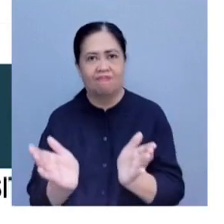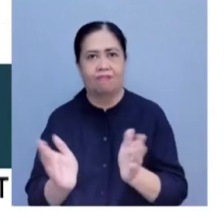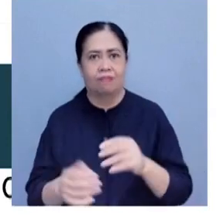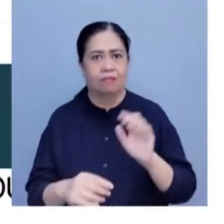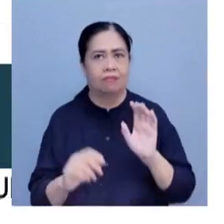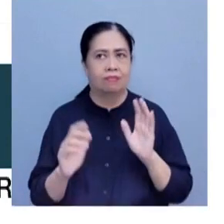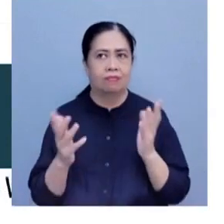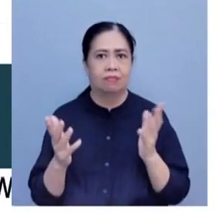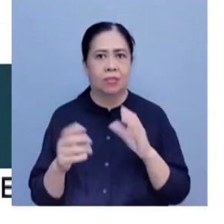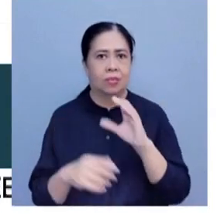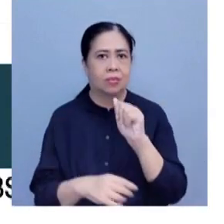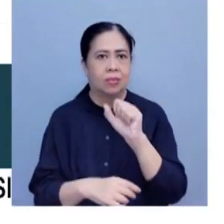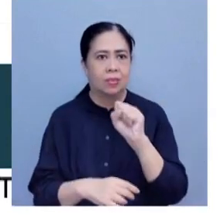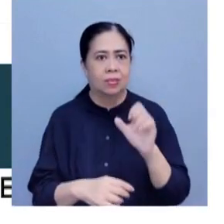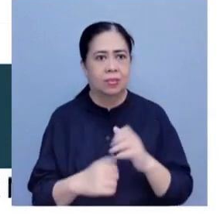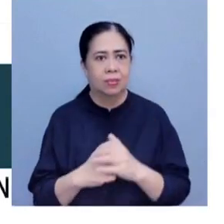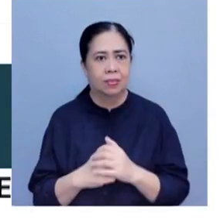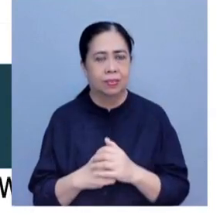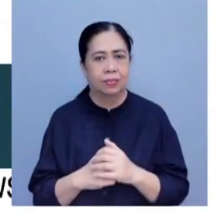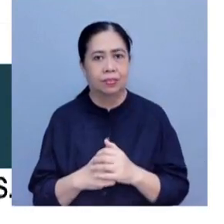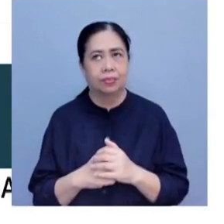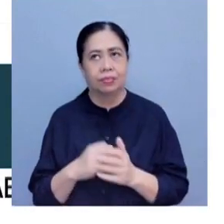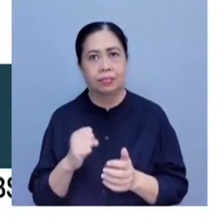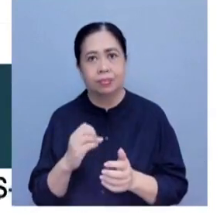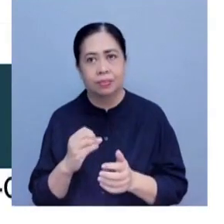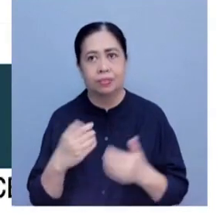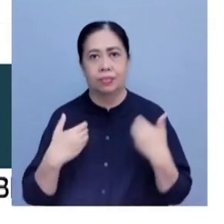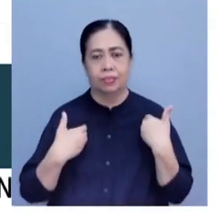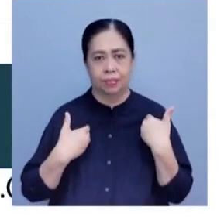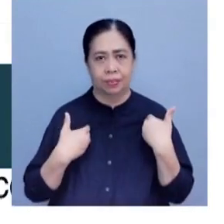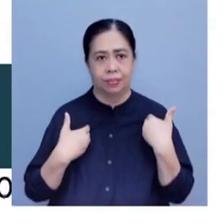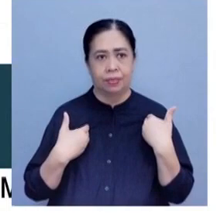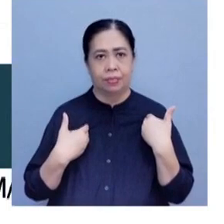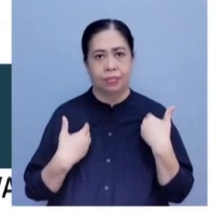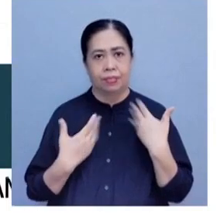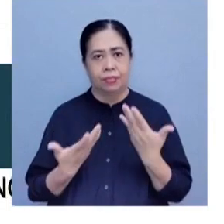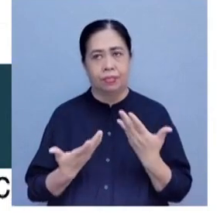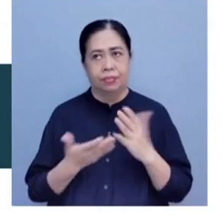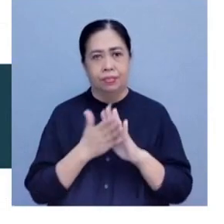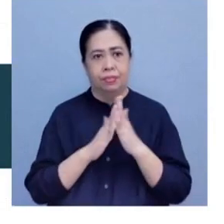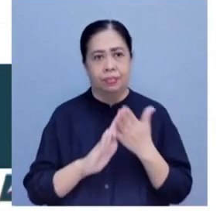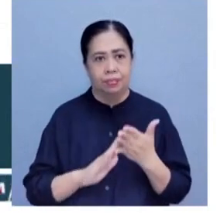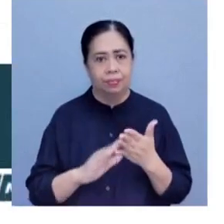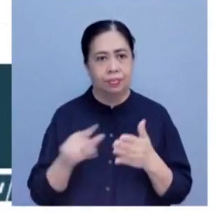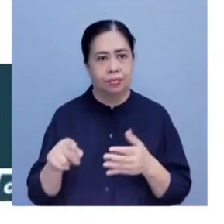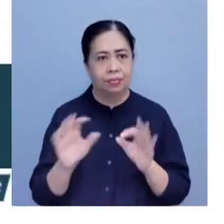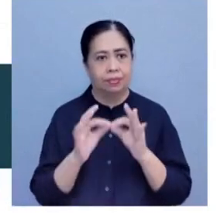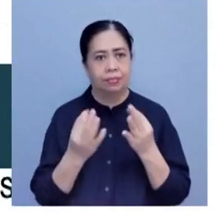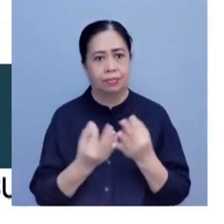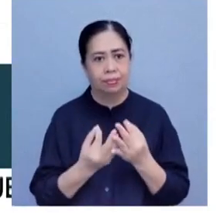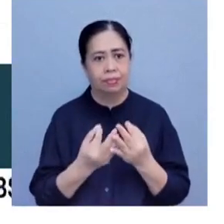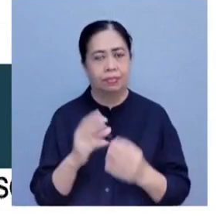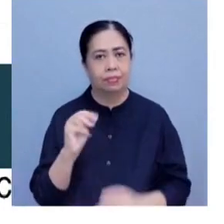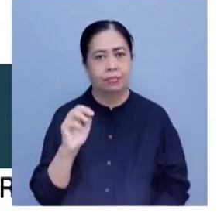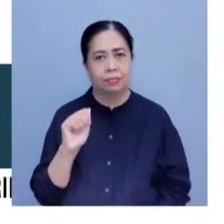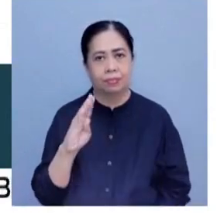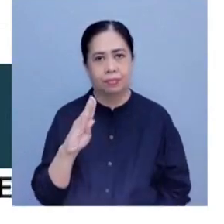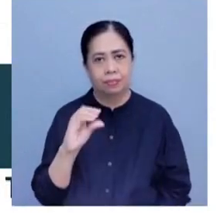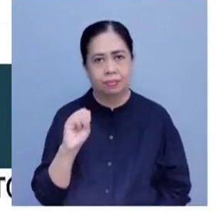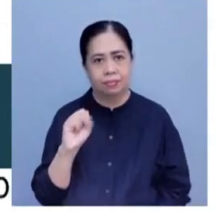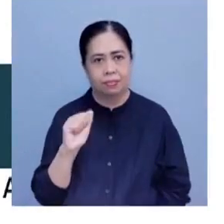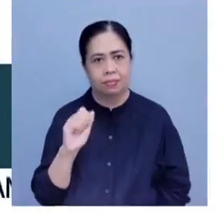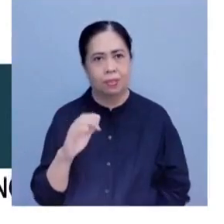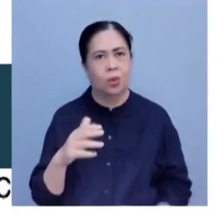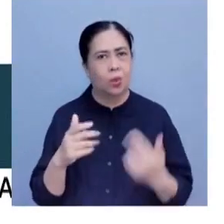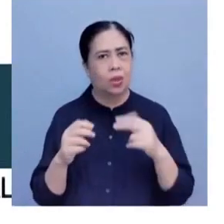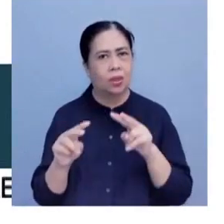steer the case para naman magkaroon ng kapanatagan itong pamilya na mabasa. Why are you looking to